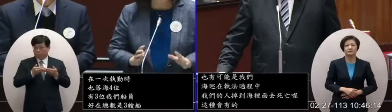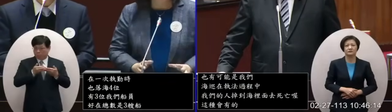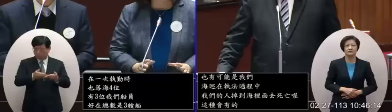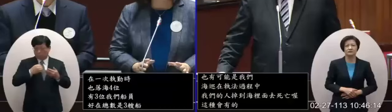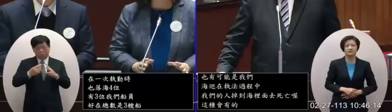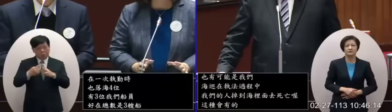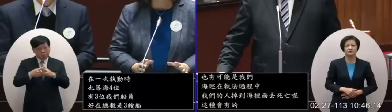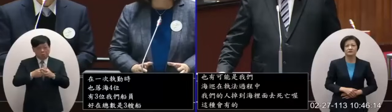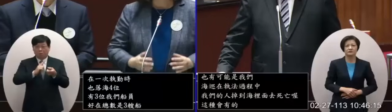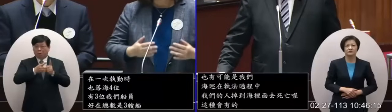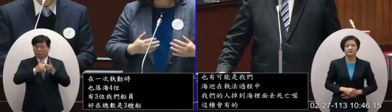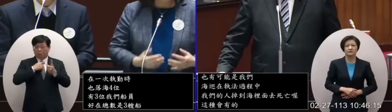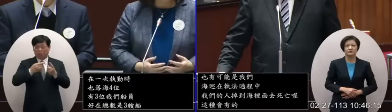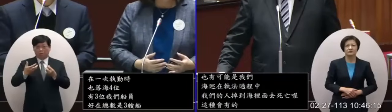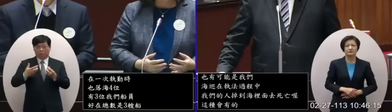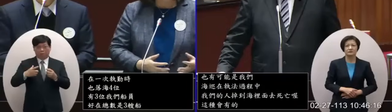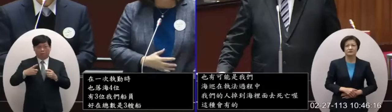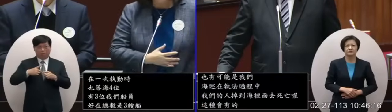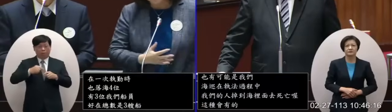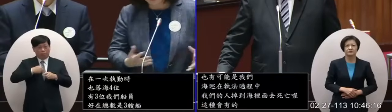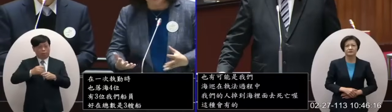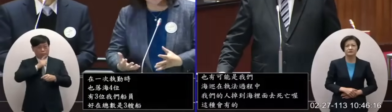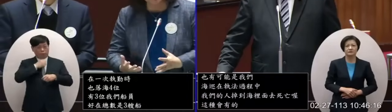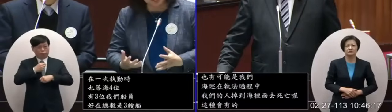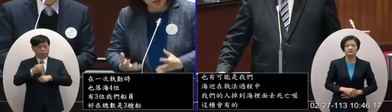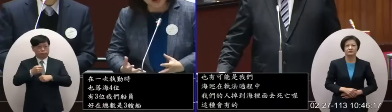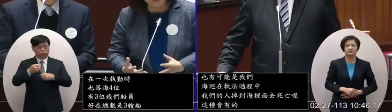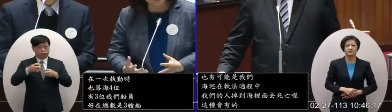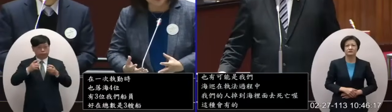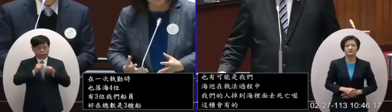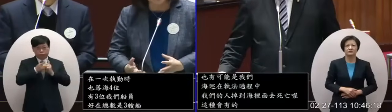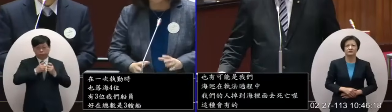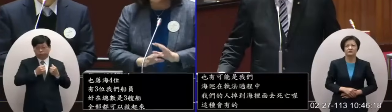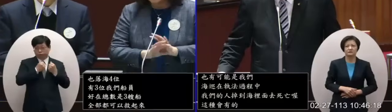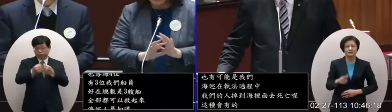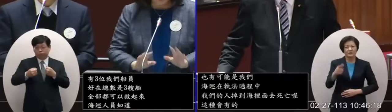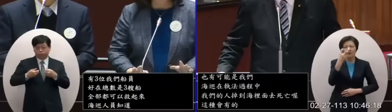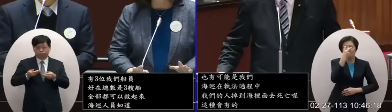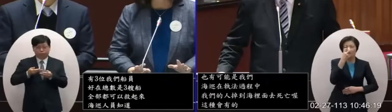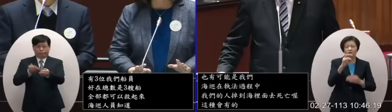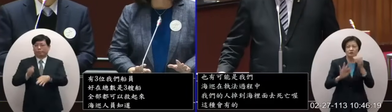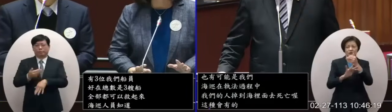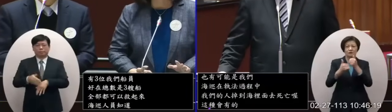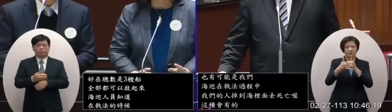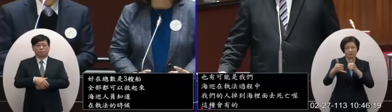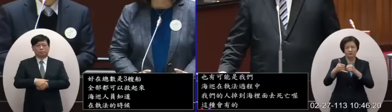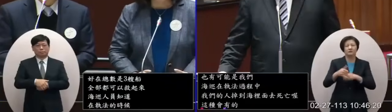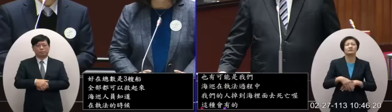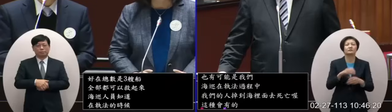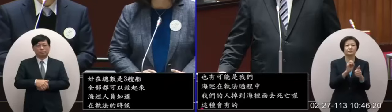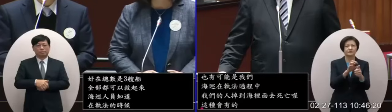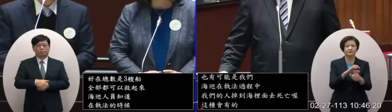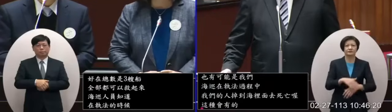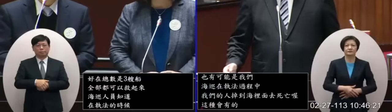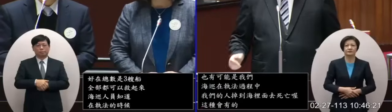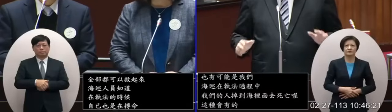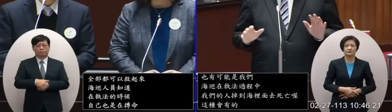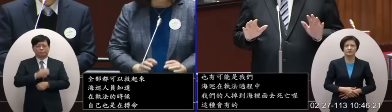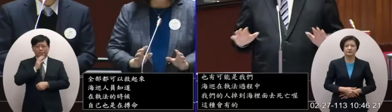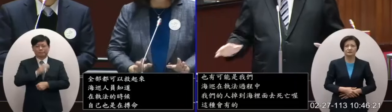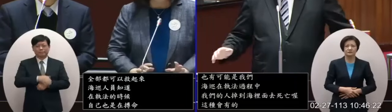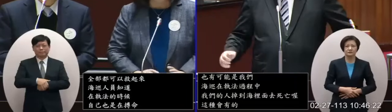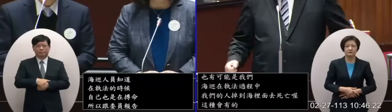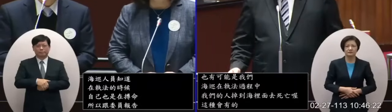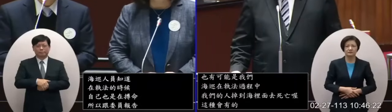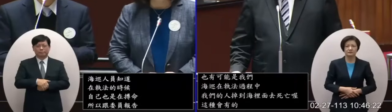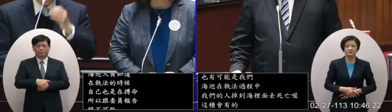比他小的情况下，我们的同仁会想要去撞这艘船。这个绝对不会是事实。 我 是 也